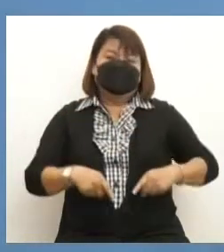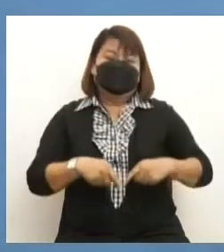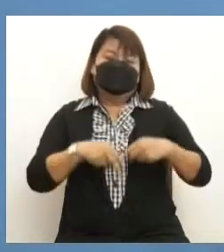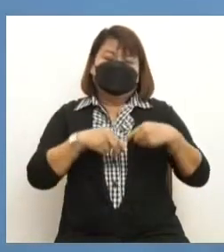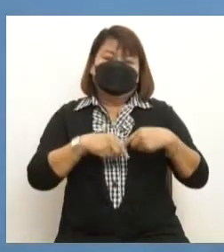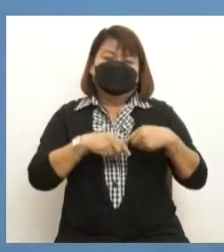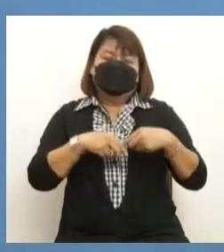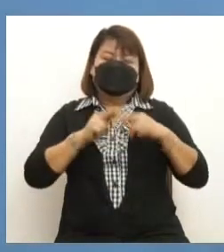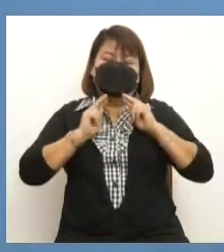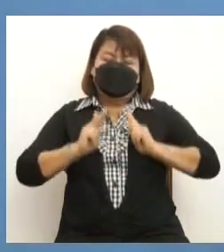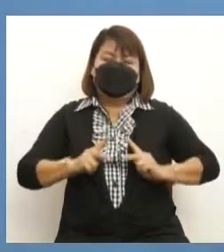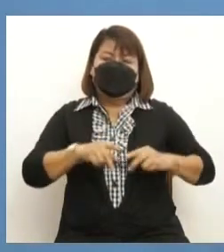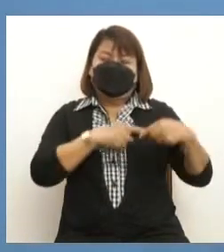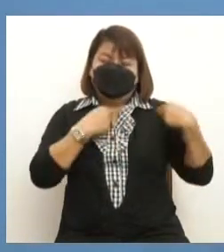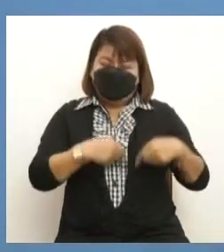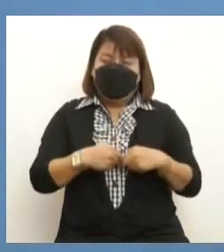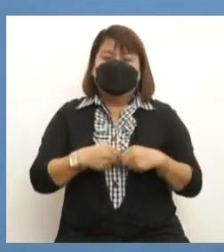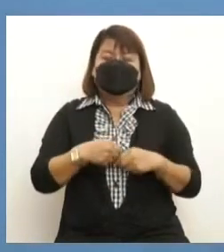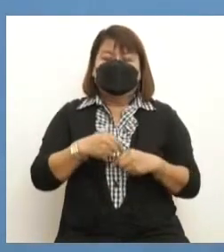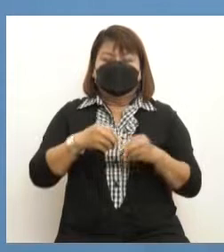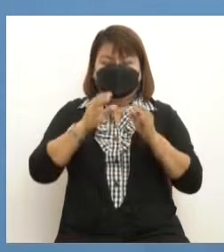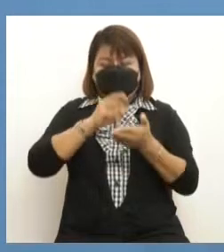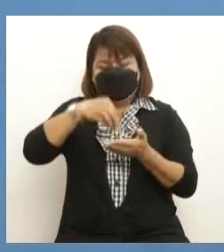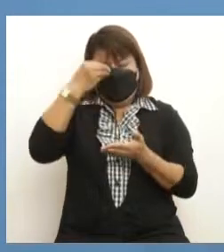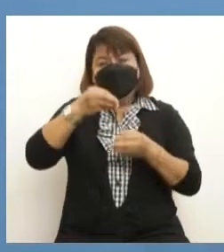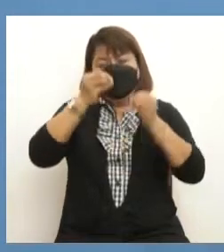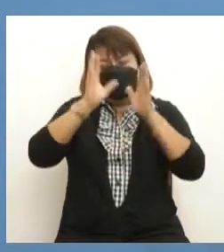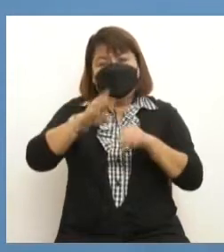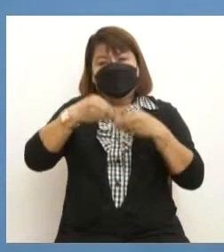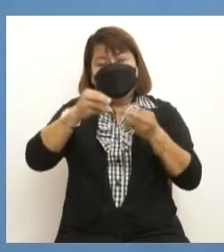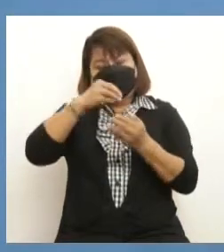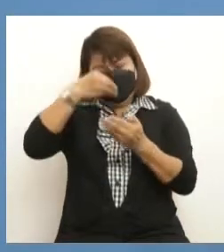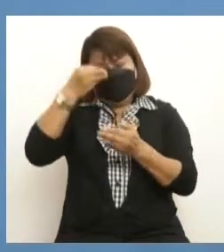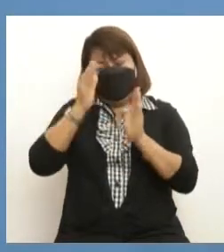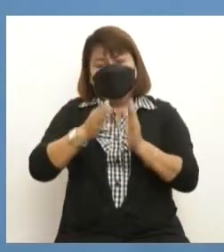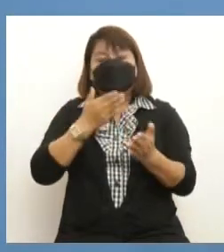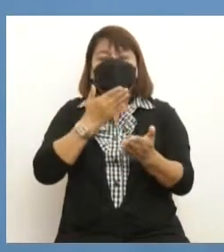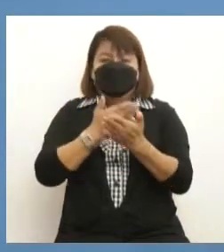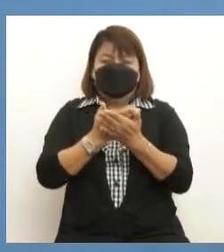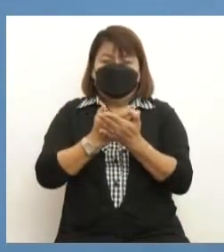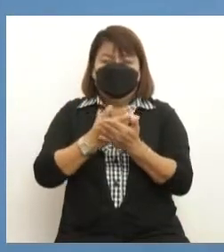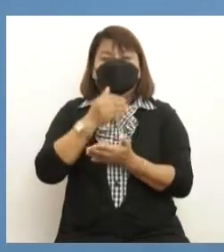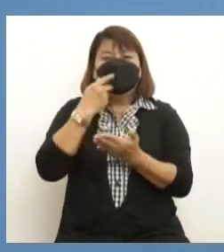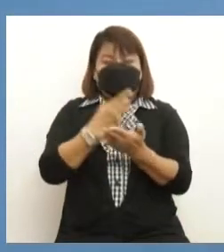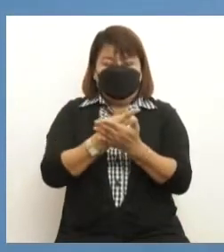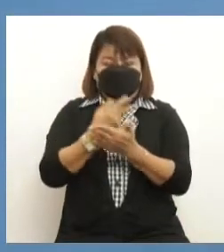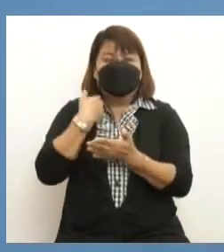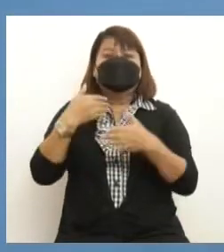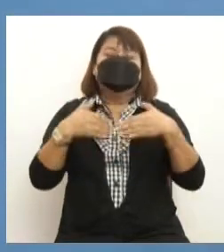ภาพจิตของนักเรียนและคุณครูทั้งนี้เพื่อให้นักเรียนเป็นคนดีคนเก่งและมีความสุข